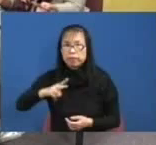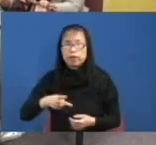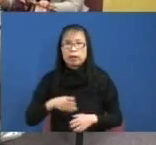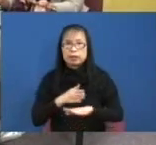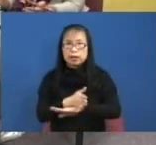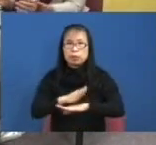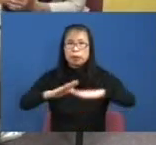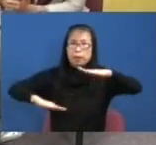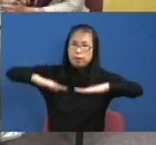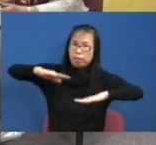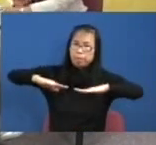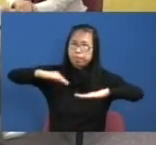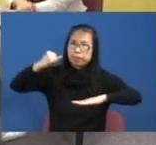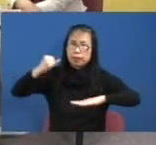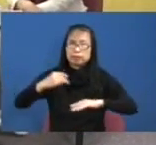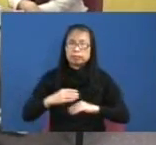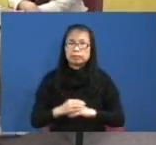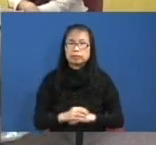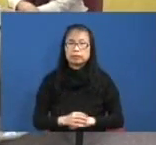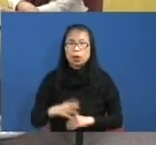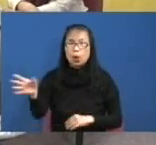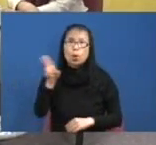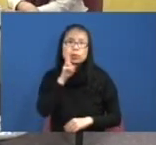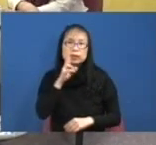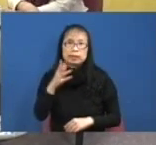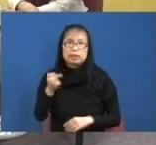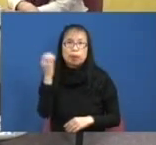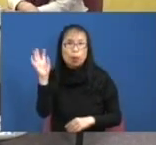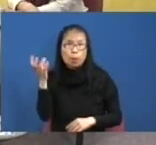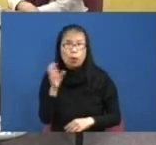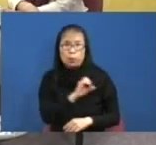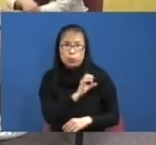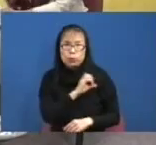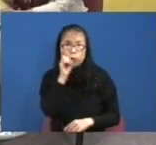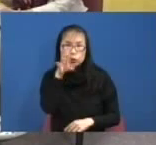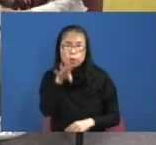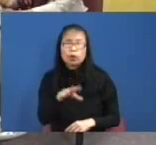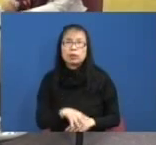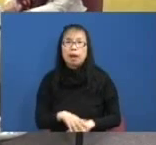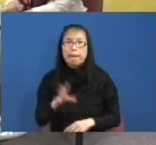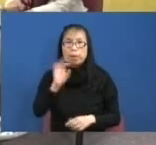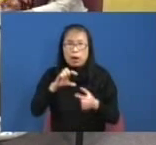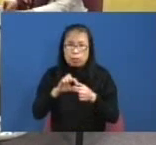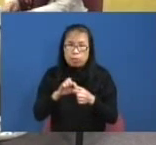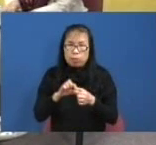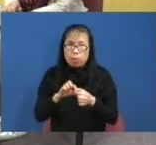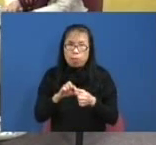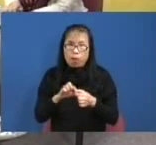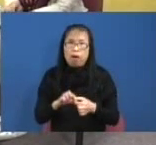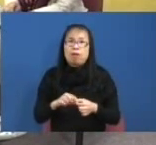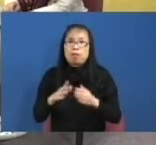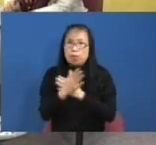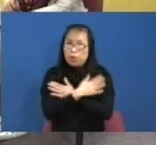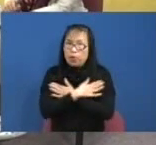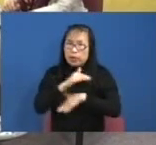不平衡到噶啦。即係頭先剛才黃會長你提及過，即係我哋唔好話講關愛基金好啦，或者甚或